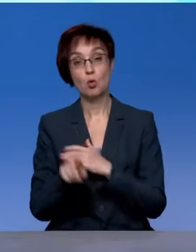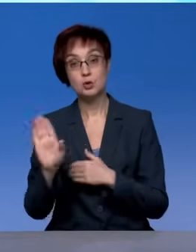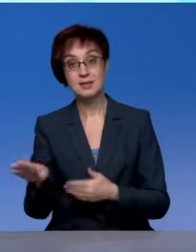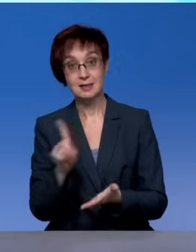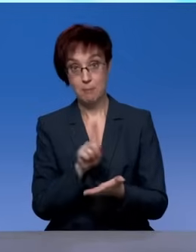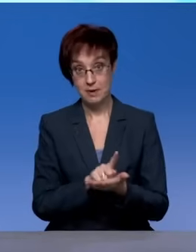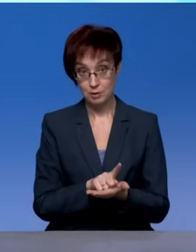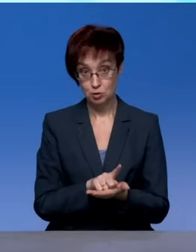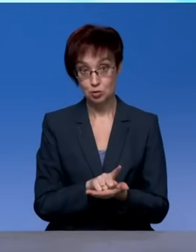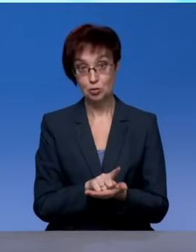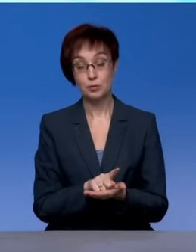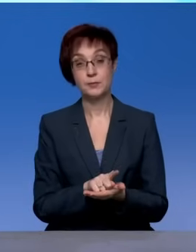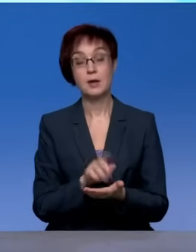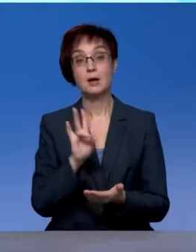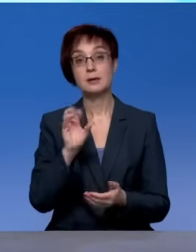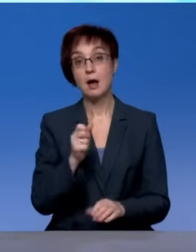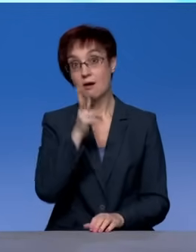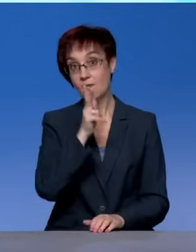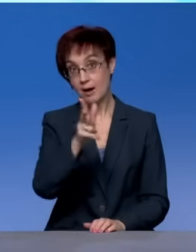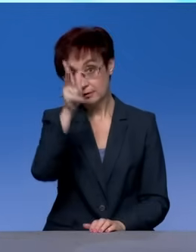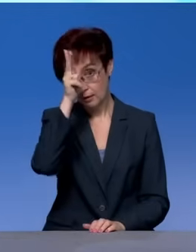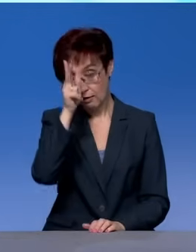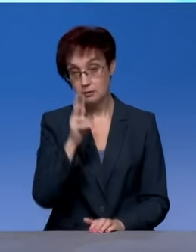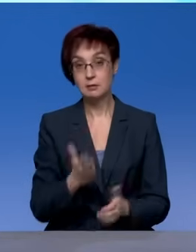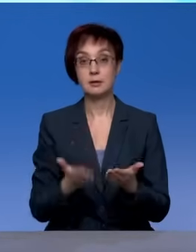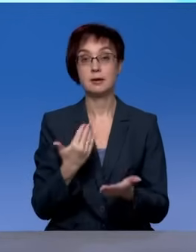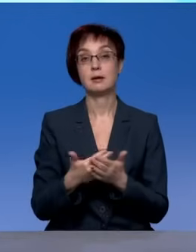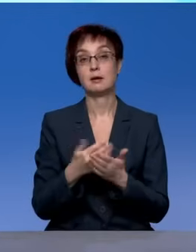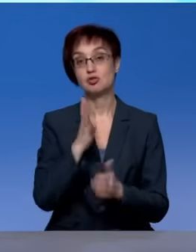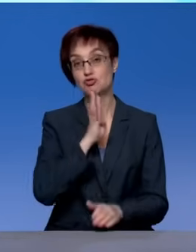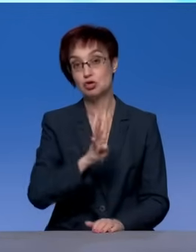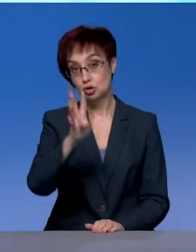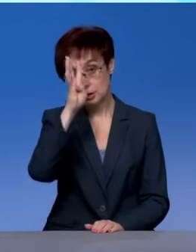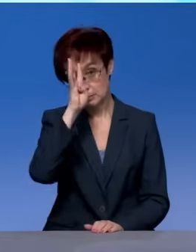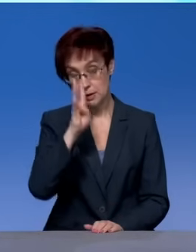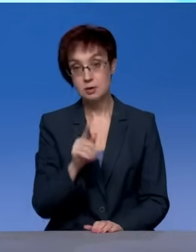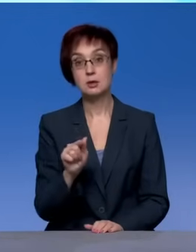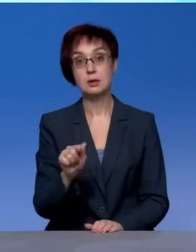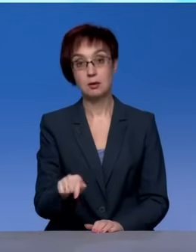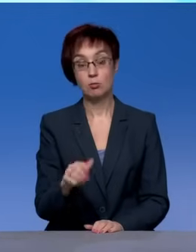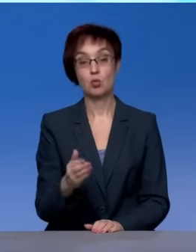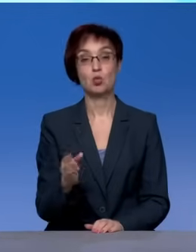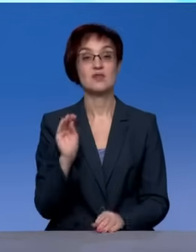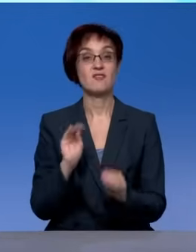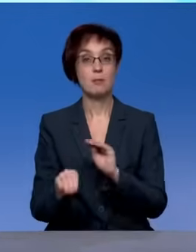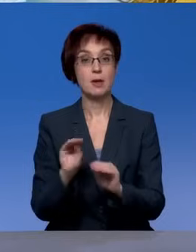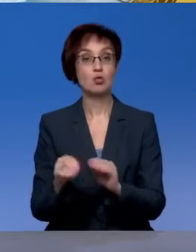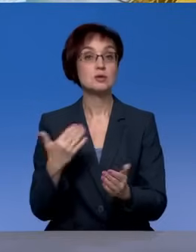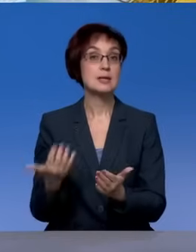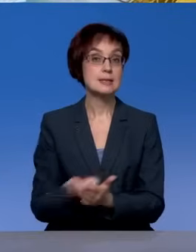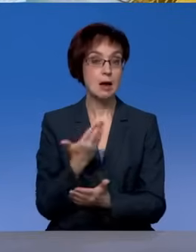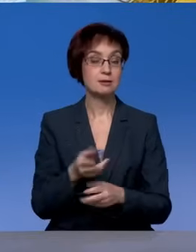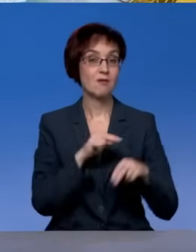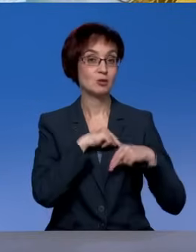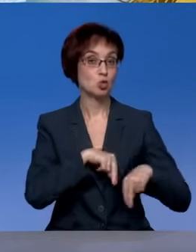какого-то рабочего места на квартал или, допустим, месяца на 4. Ему сформируется заново трудовая пенсия